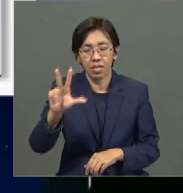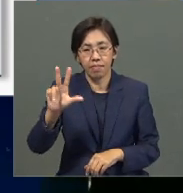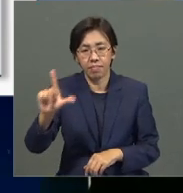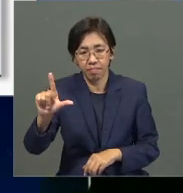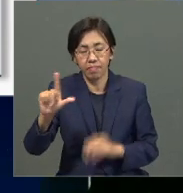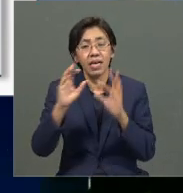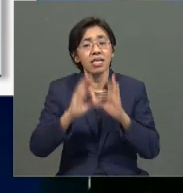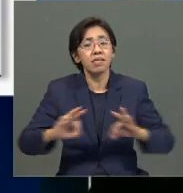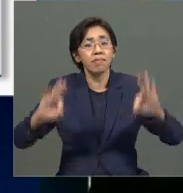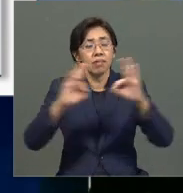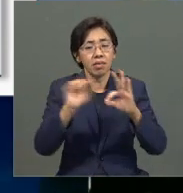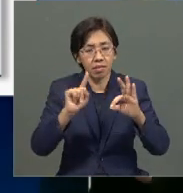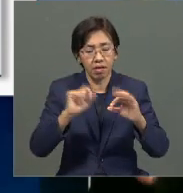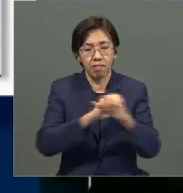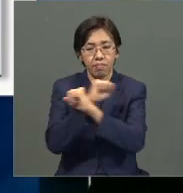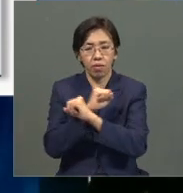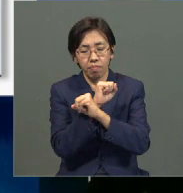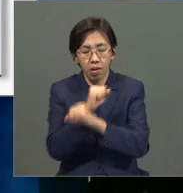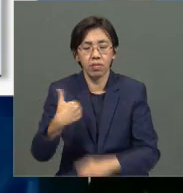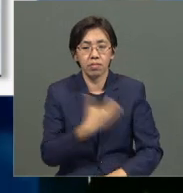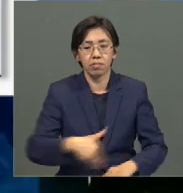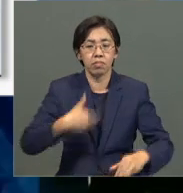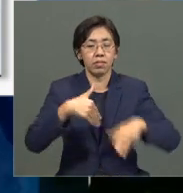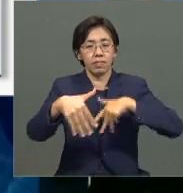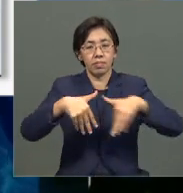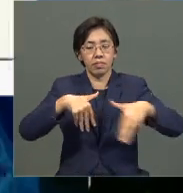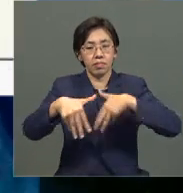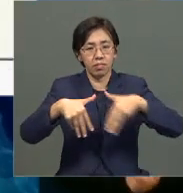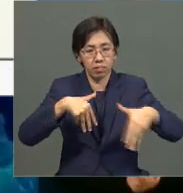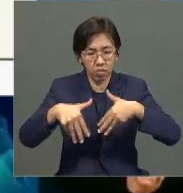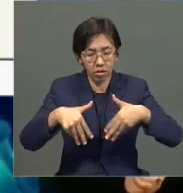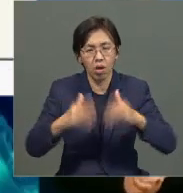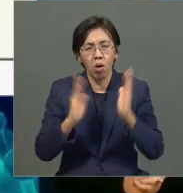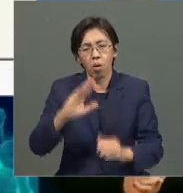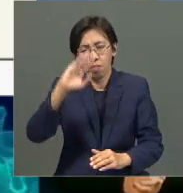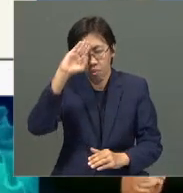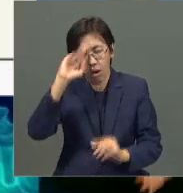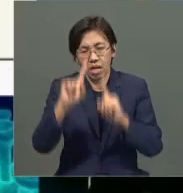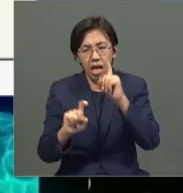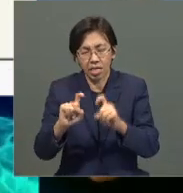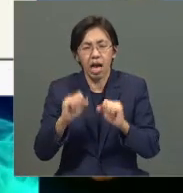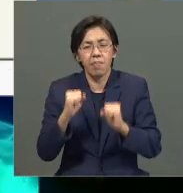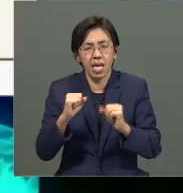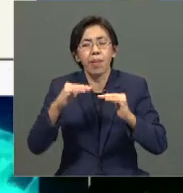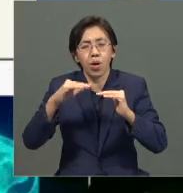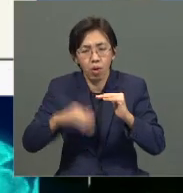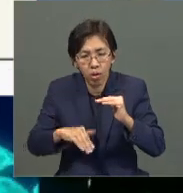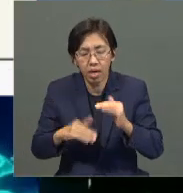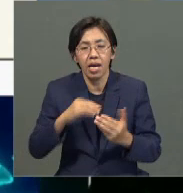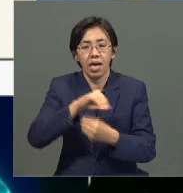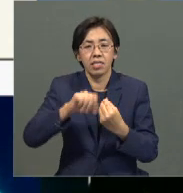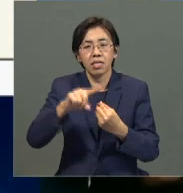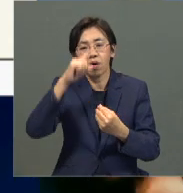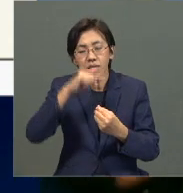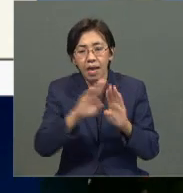สำคัญก็คือปกป้องระบบสุขภาพของประชาชนลดอัตราการป่วยการเสียชีวิตขับเคลื่อนระบบเศรษฐกิจของประเท